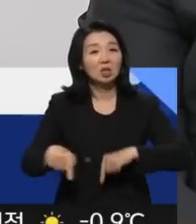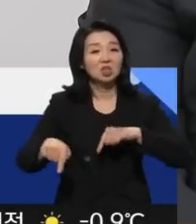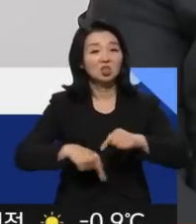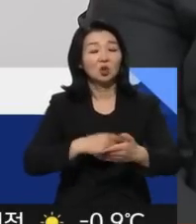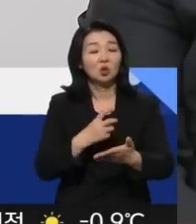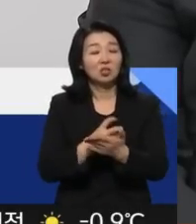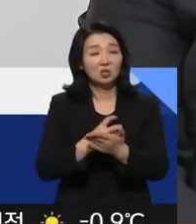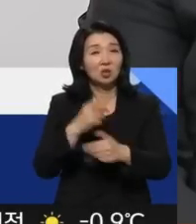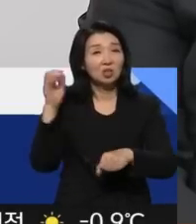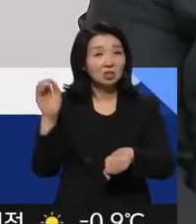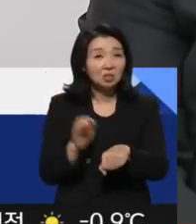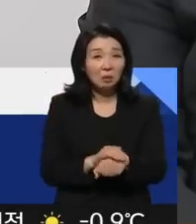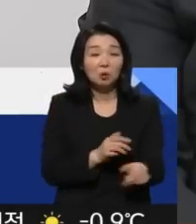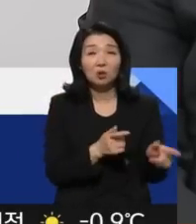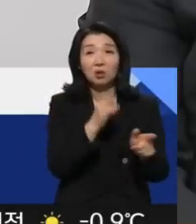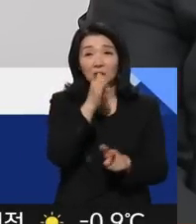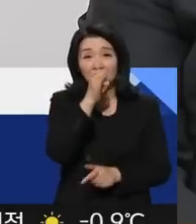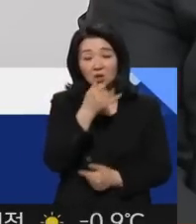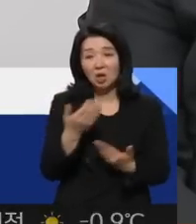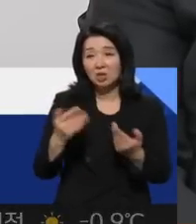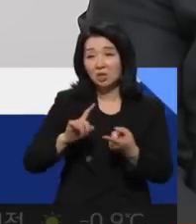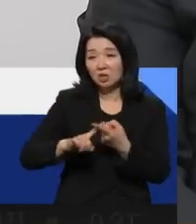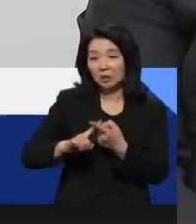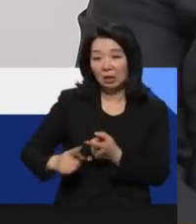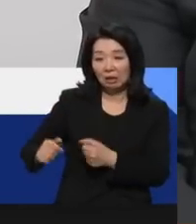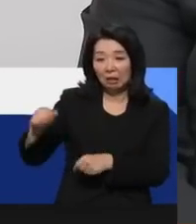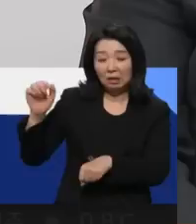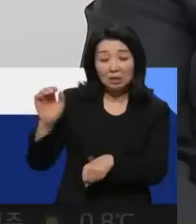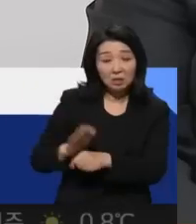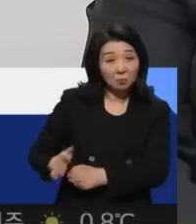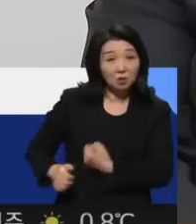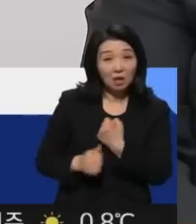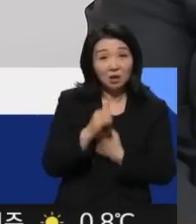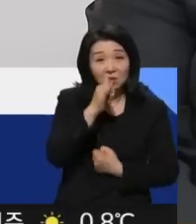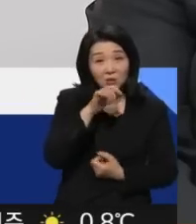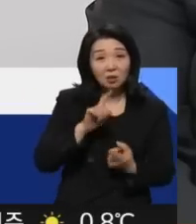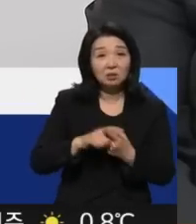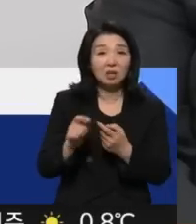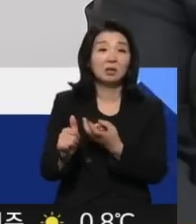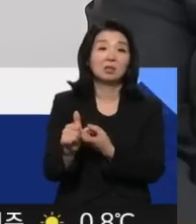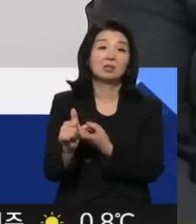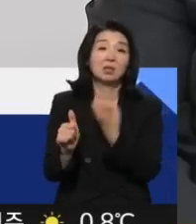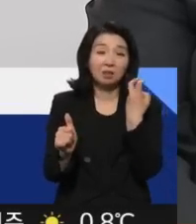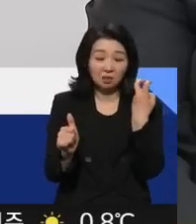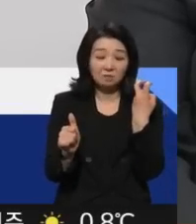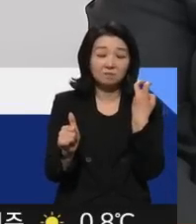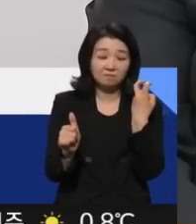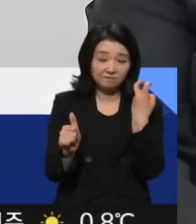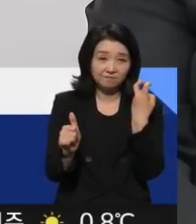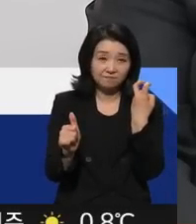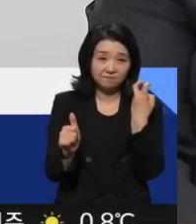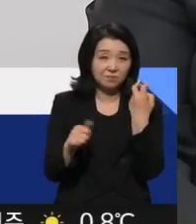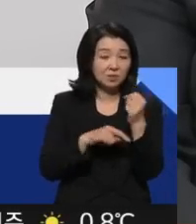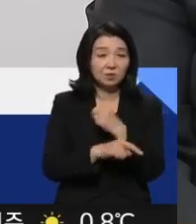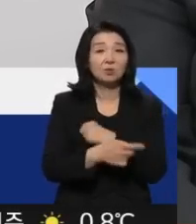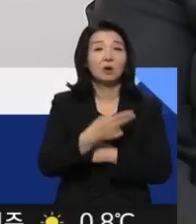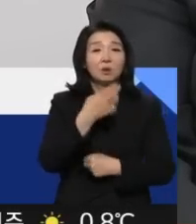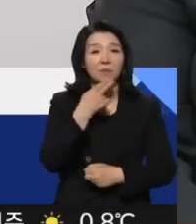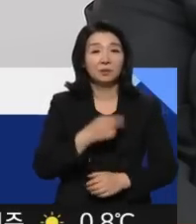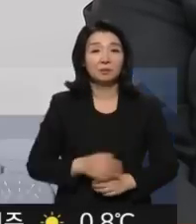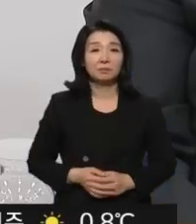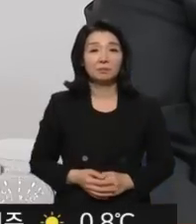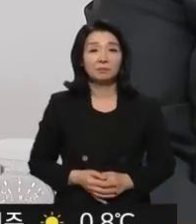정책결정상의 잘못 등 직책 수행의 성실성 여부는 그 자체로 탄핵소추의 사유가 될 수 없다고